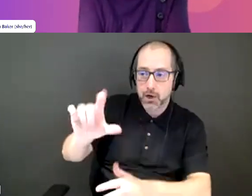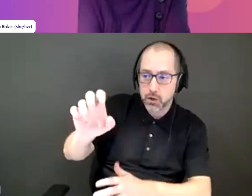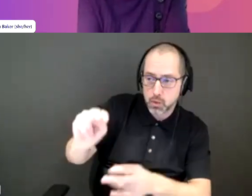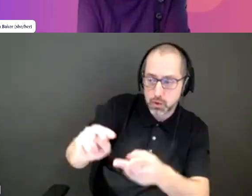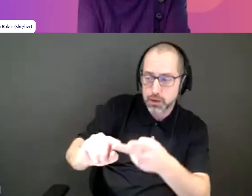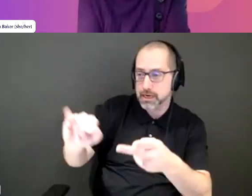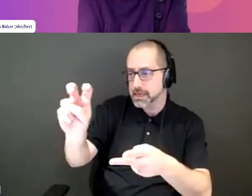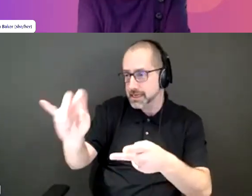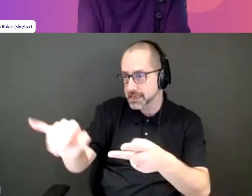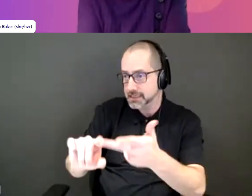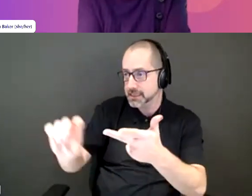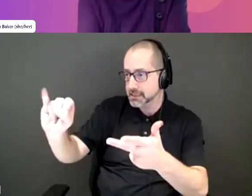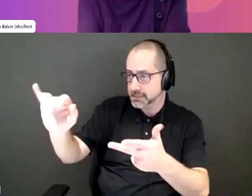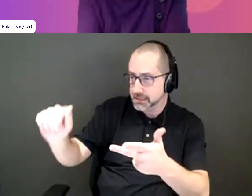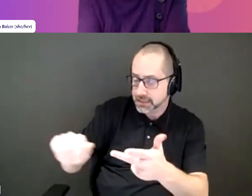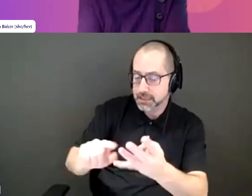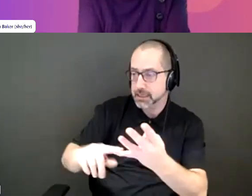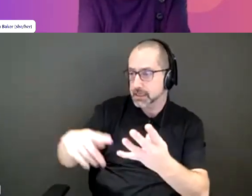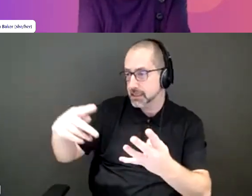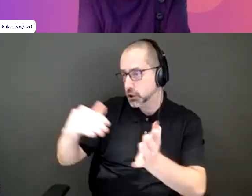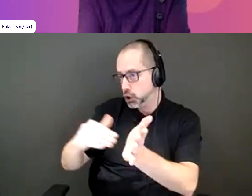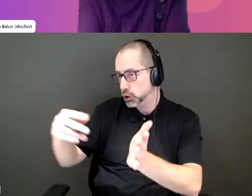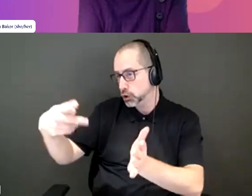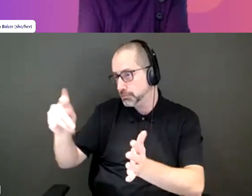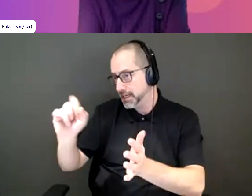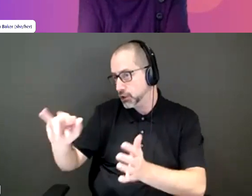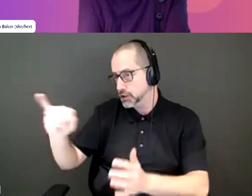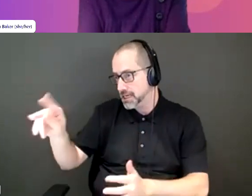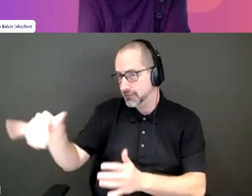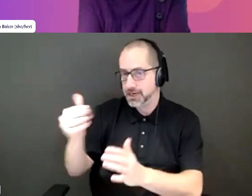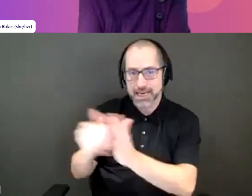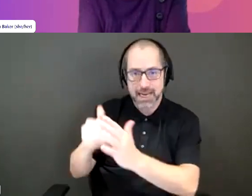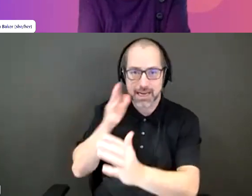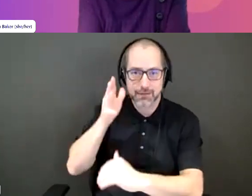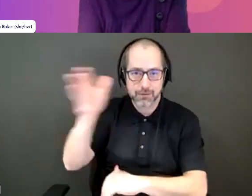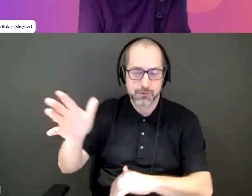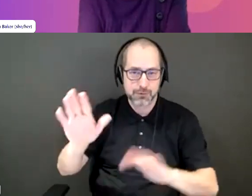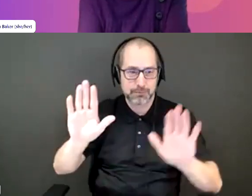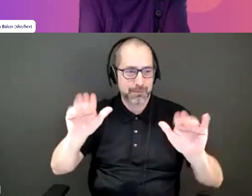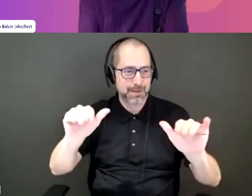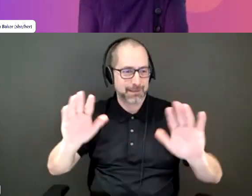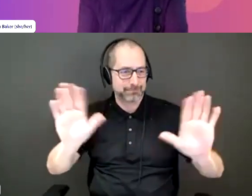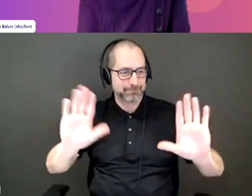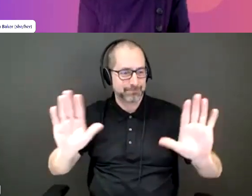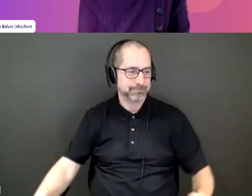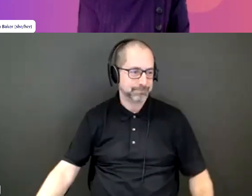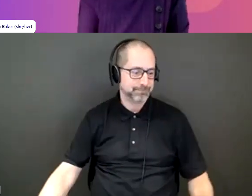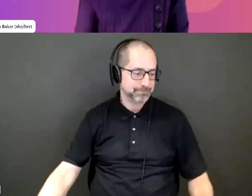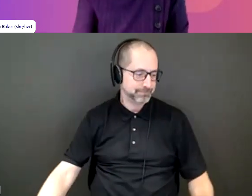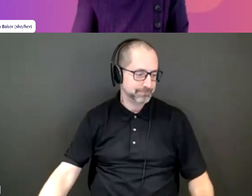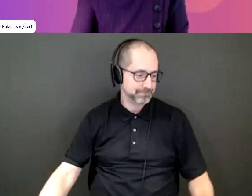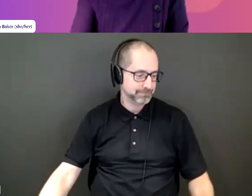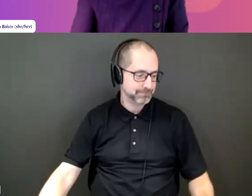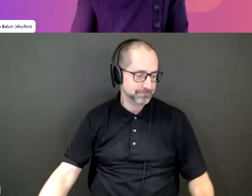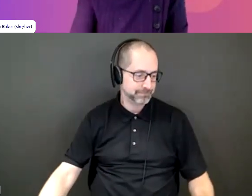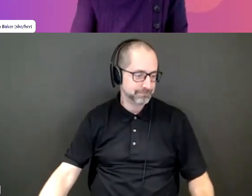participons avec plaisir vous accueillir lors de webinaire à venir et vous et tous merci donc encore une fois à Célina